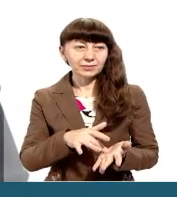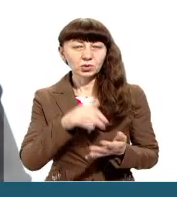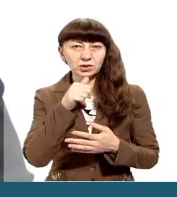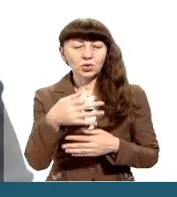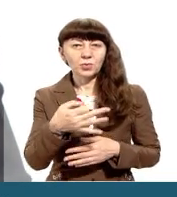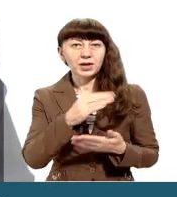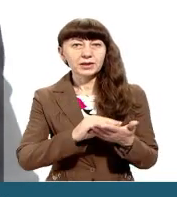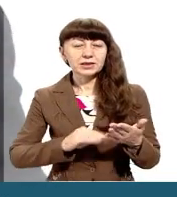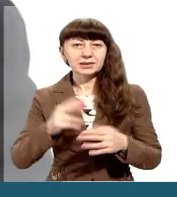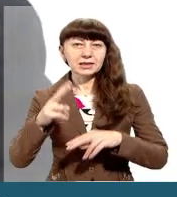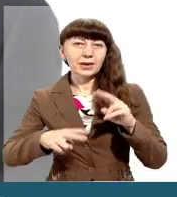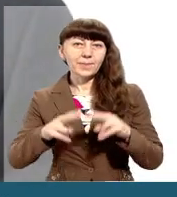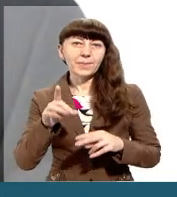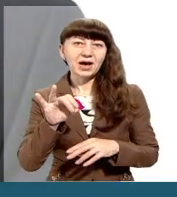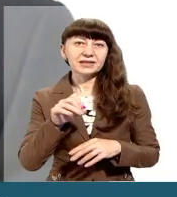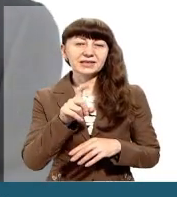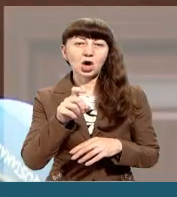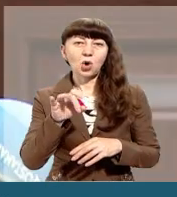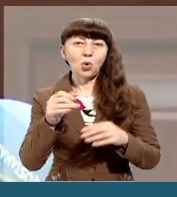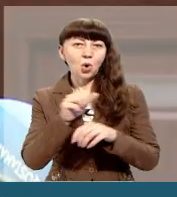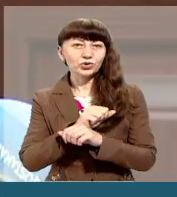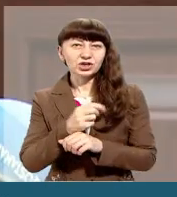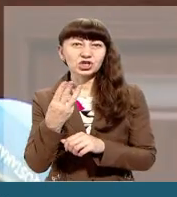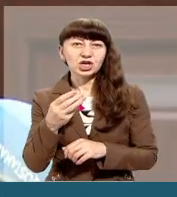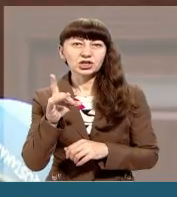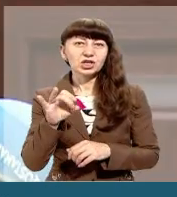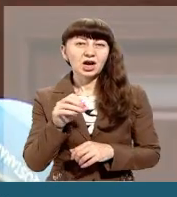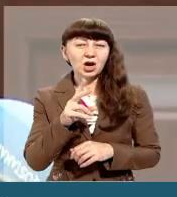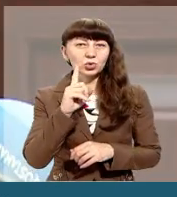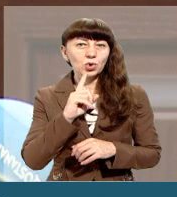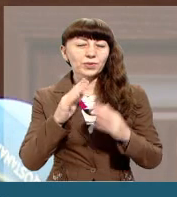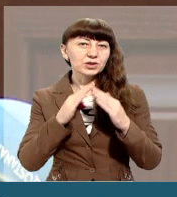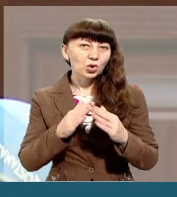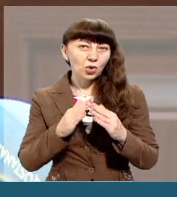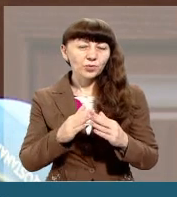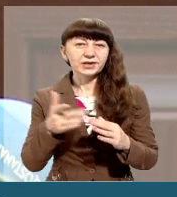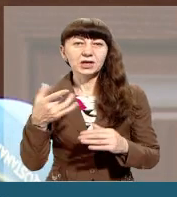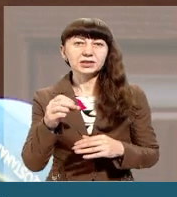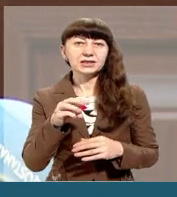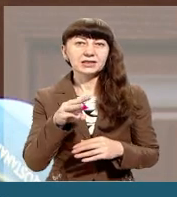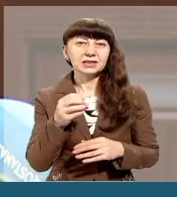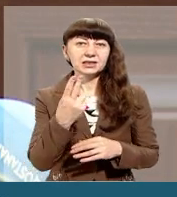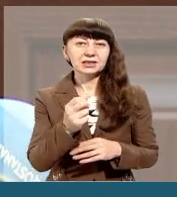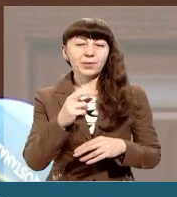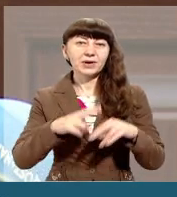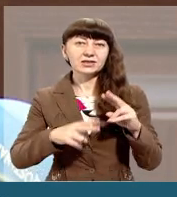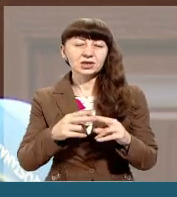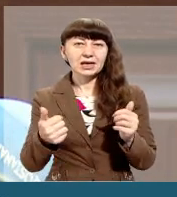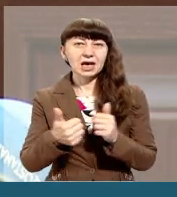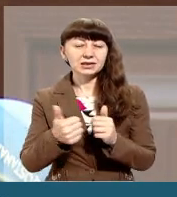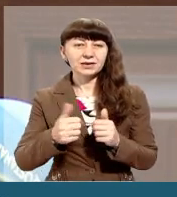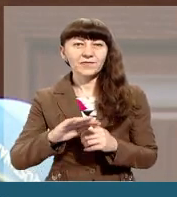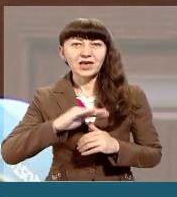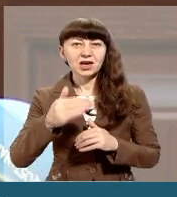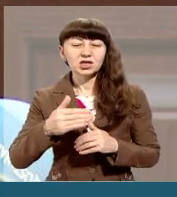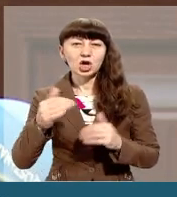регионе продолжается строительство базы отдыха «Шанрак». Комфортабельные домики и гостиницу возведут рядом с Верхнетобольским